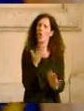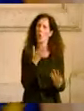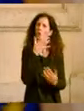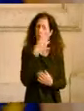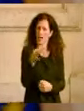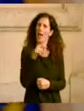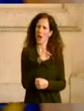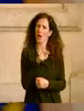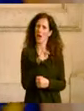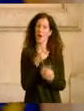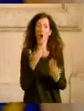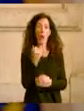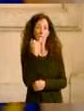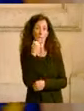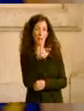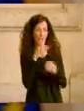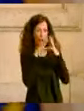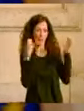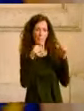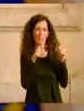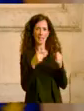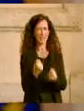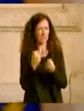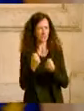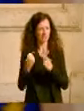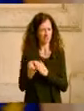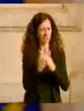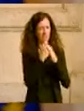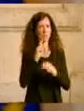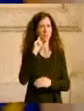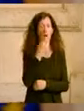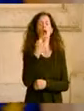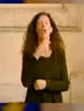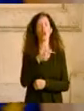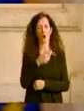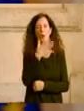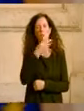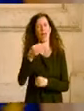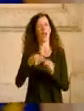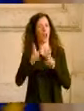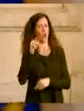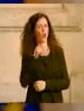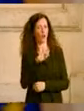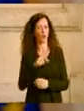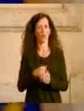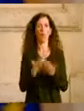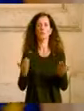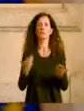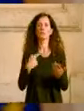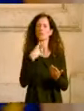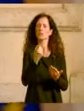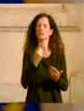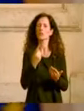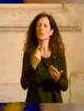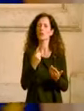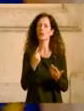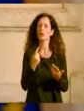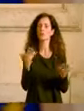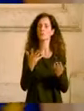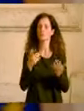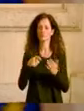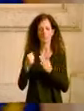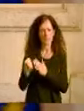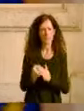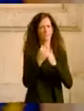questo piccolo si consolida, io dico ancora più bello. Quindi la prima cosa è consolidare questi organismi produttivi,